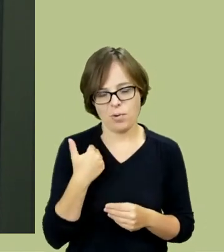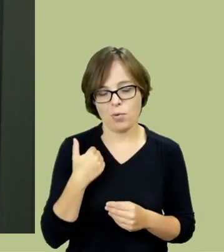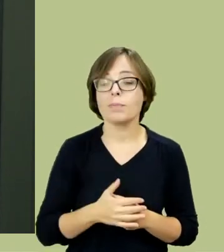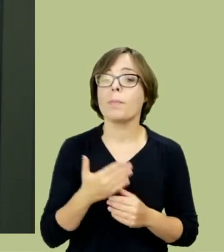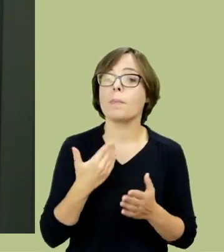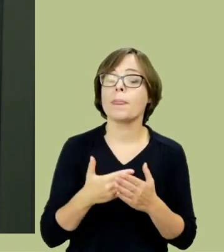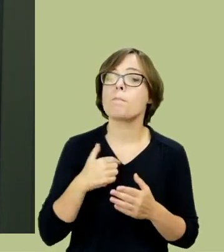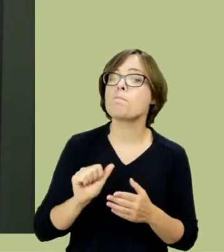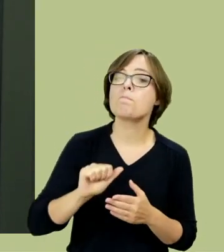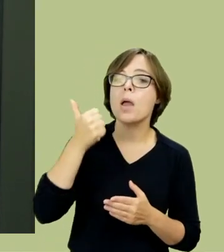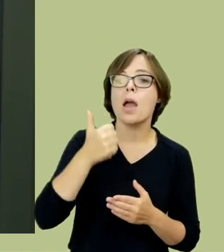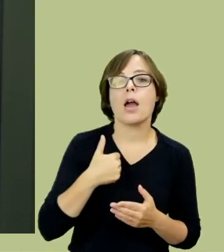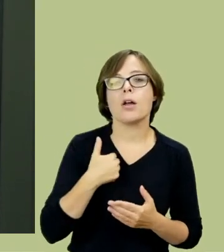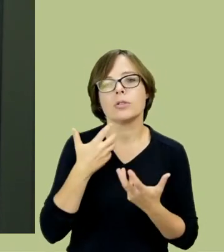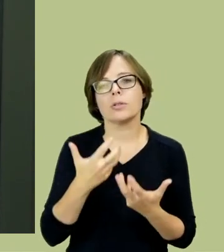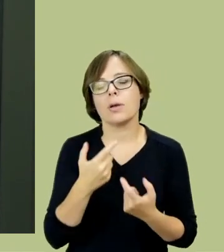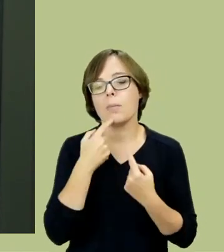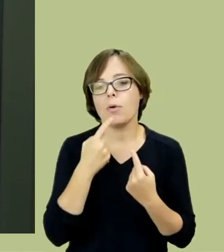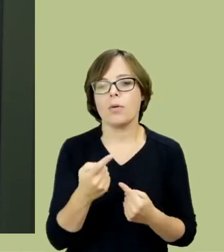dedykacji,